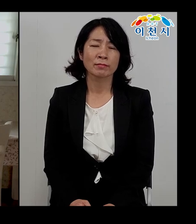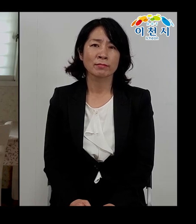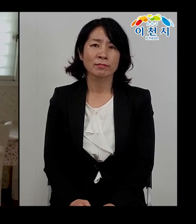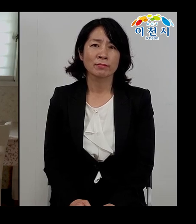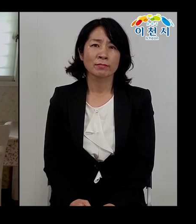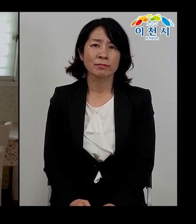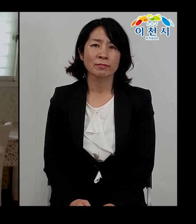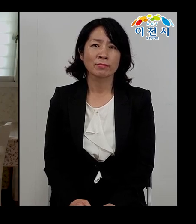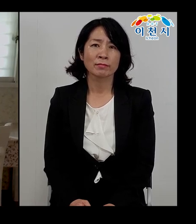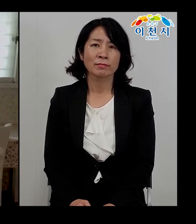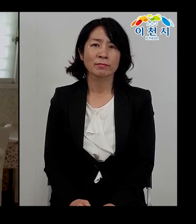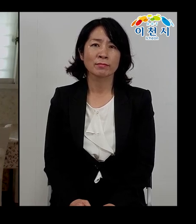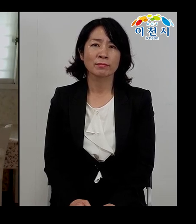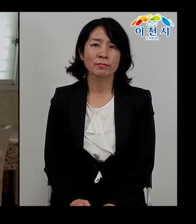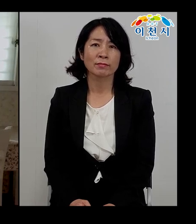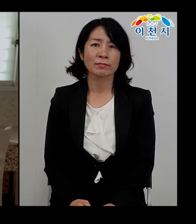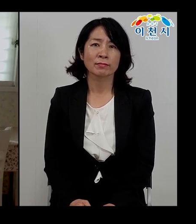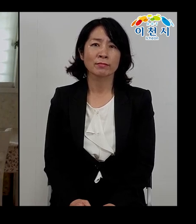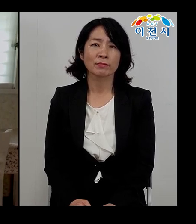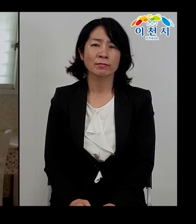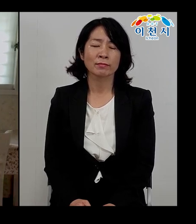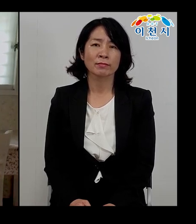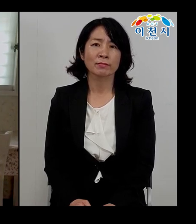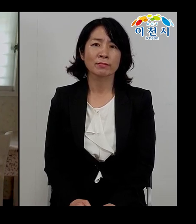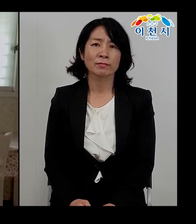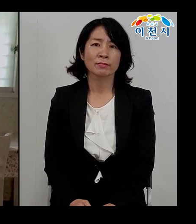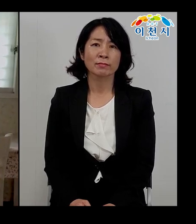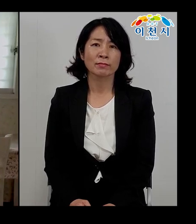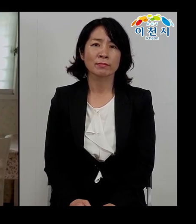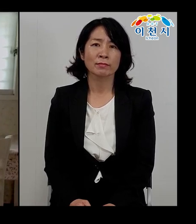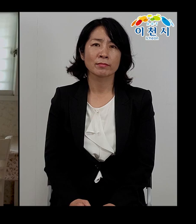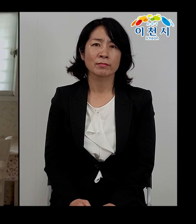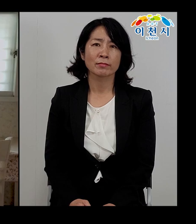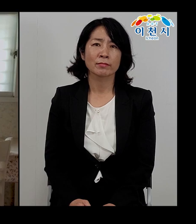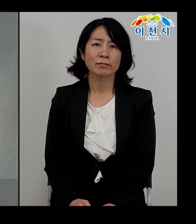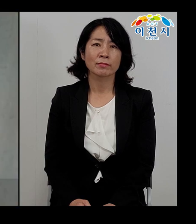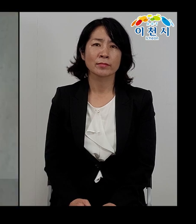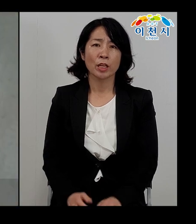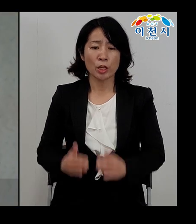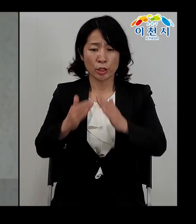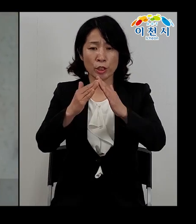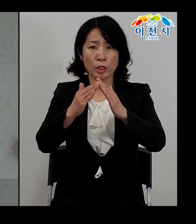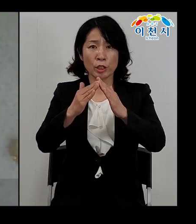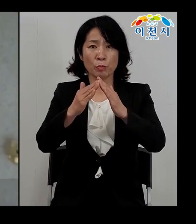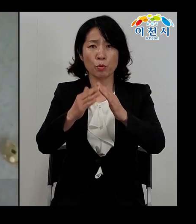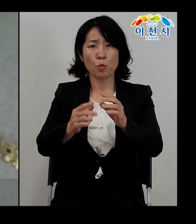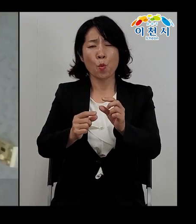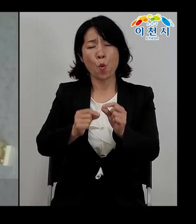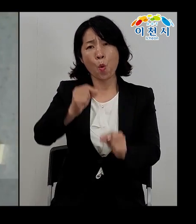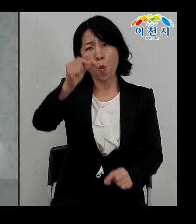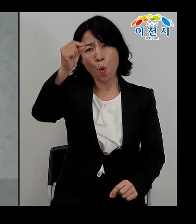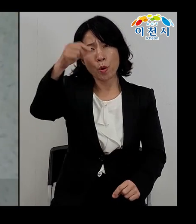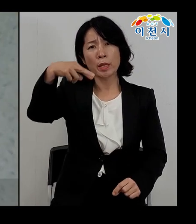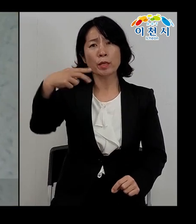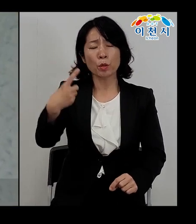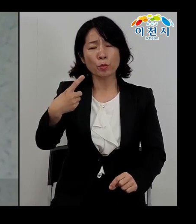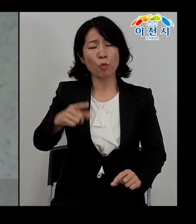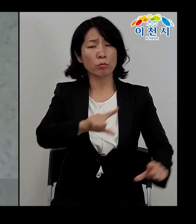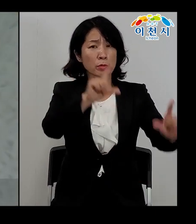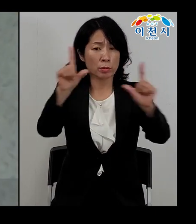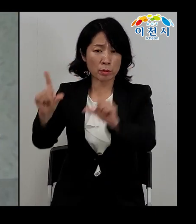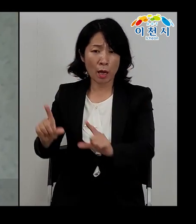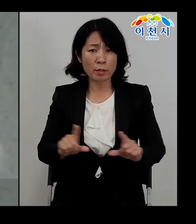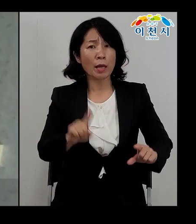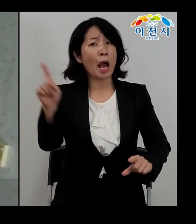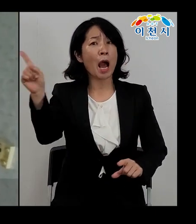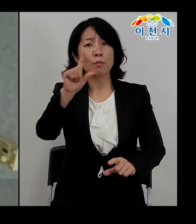자! 집은 연식이 좀 됐어도 사는